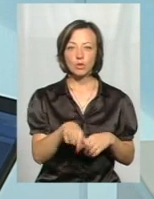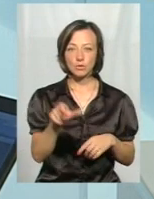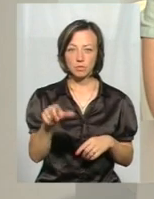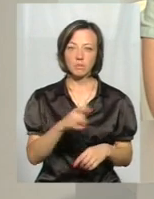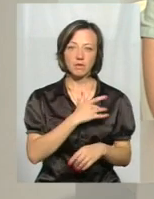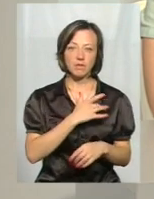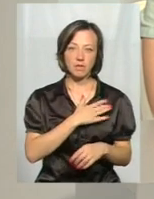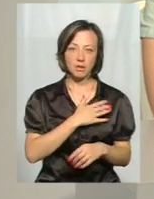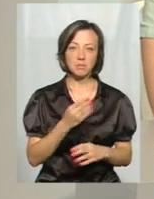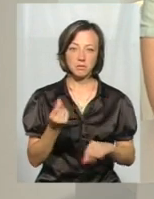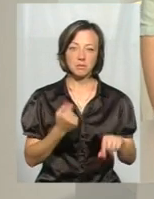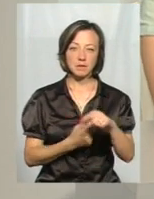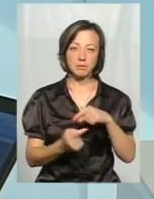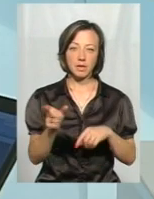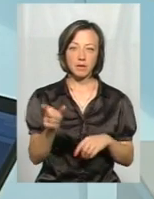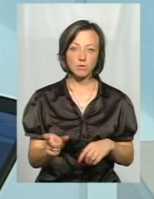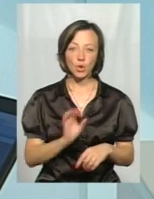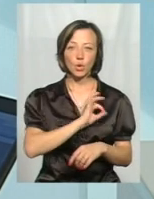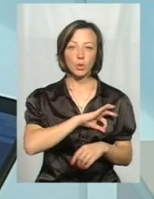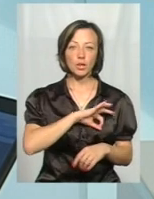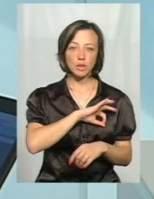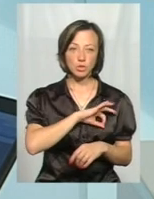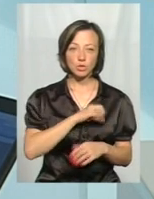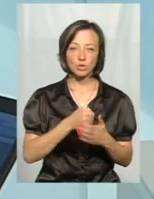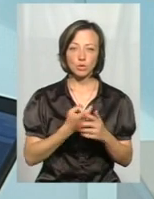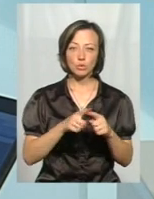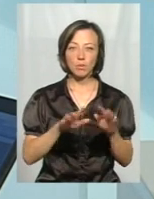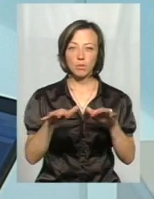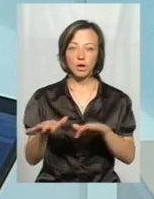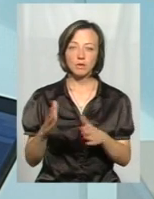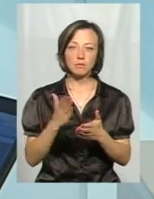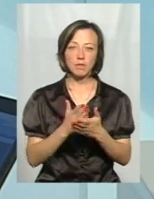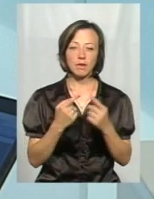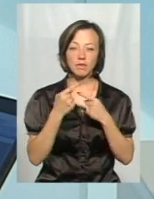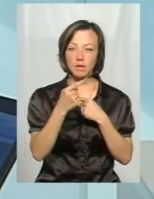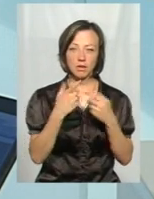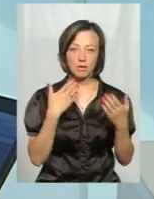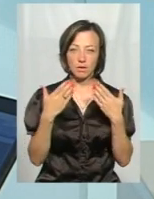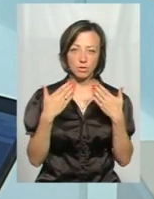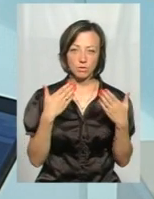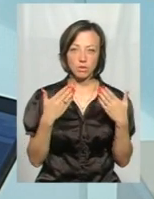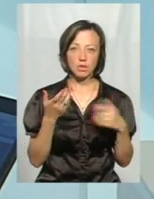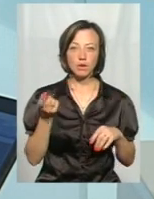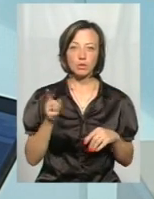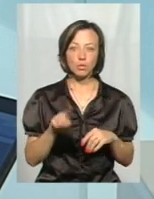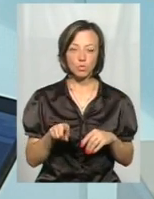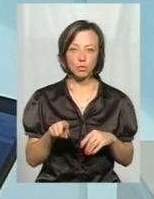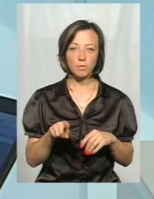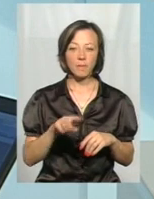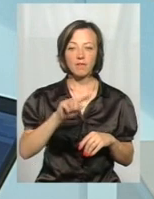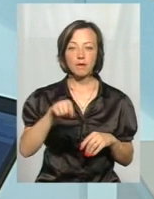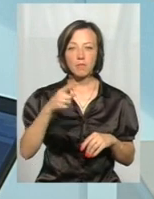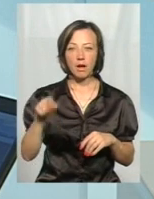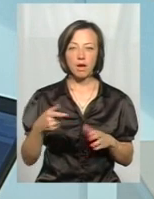юридична. Приватний підприємець, який юридично до цього пляжу має дуже віддалене відношення. А тому